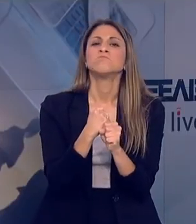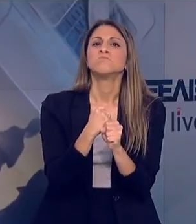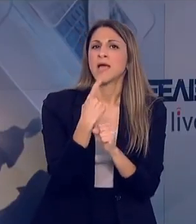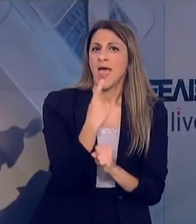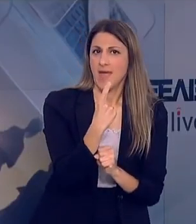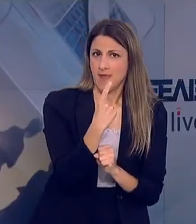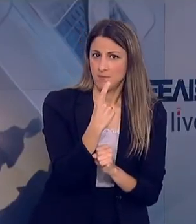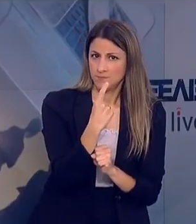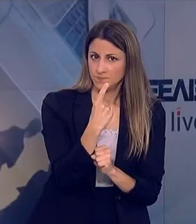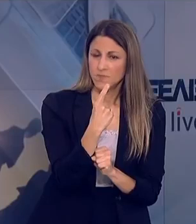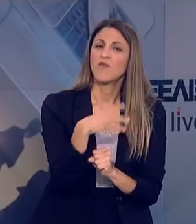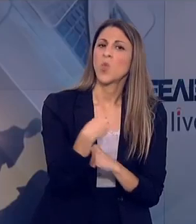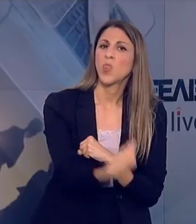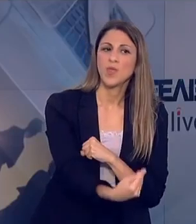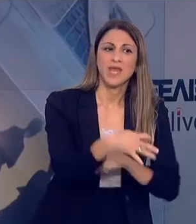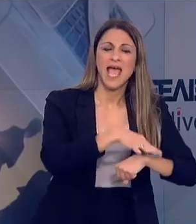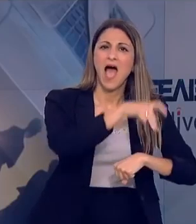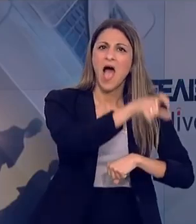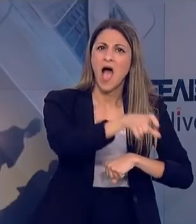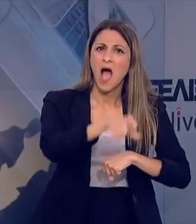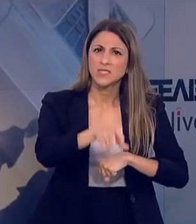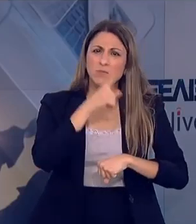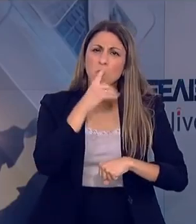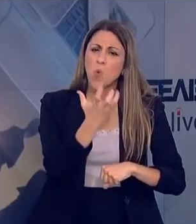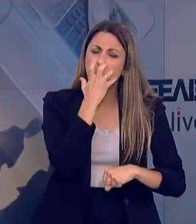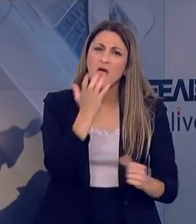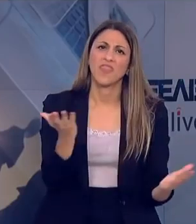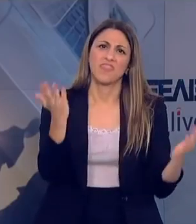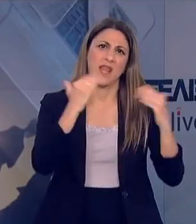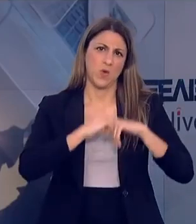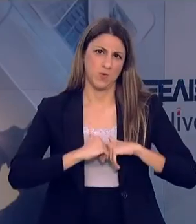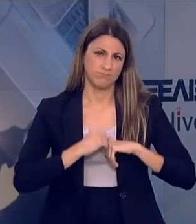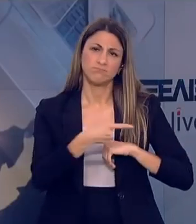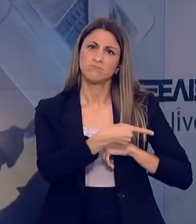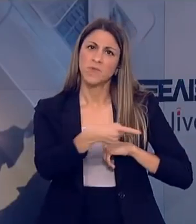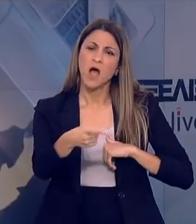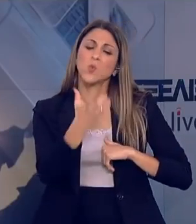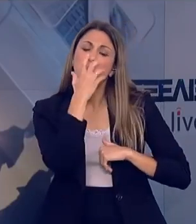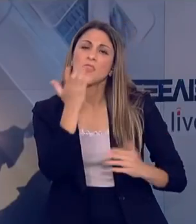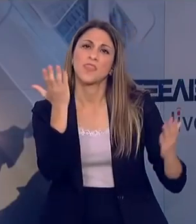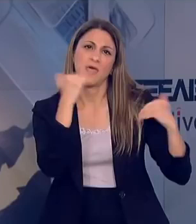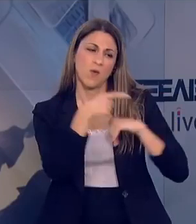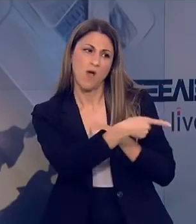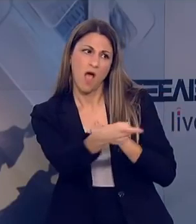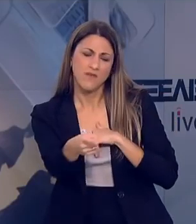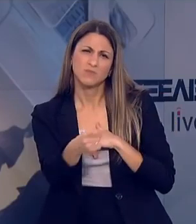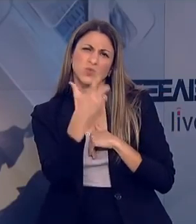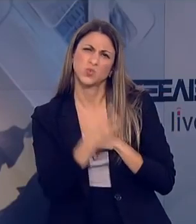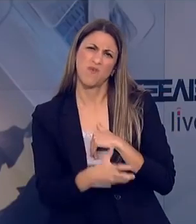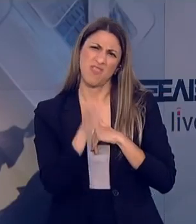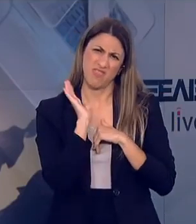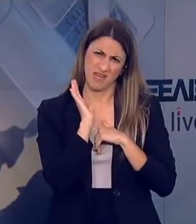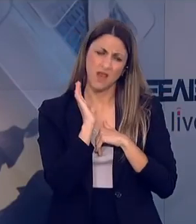μελέτες για παρηγορητική χρήση σε ασθενείς χωρίς μηχανική υποστήριξη, δηλαδή αυτούς που δεν είναι στον αναπνευστήρα, αυτούς που δεν είναι τόσο σοβαρά